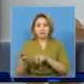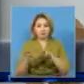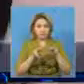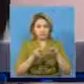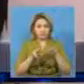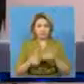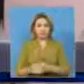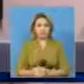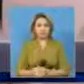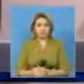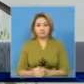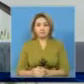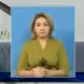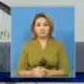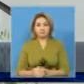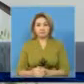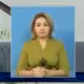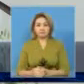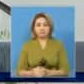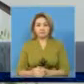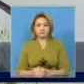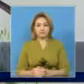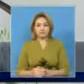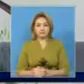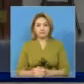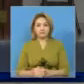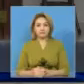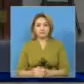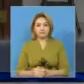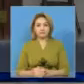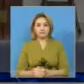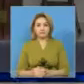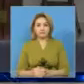наблюдением. Анастасия Евсеева, Гуляй Туганова, Азамат Сауханов, телеканал «Актобе».